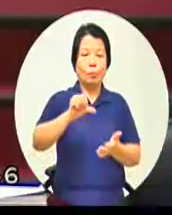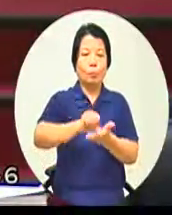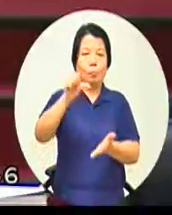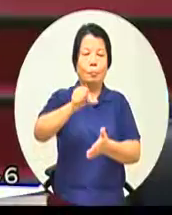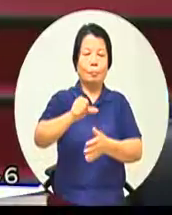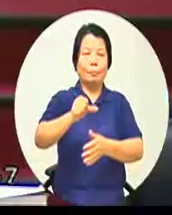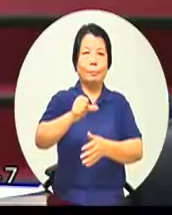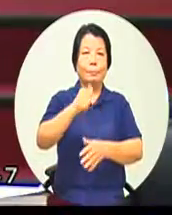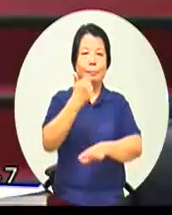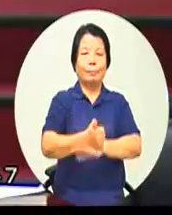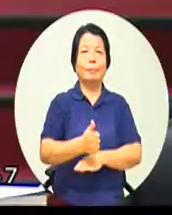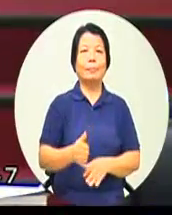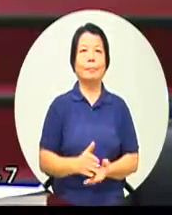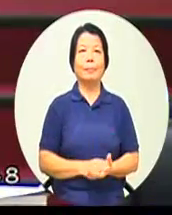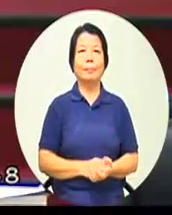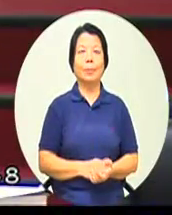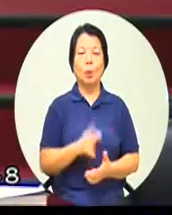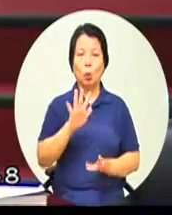啦。